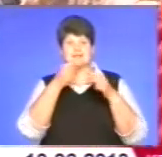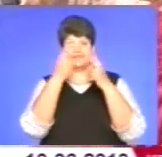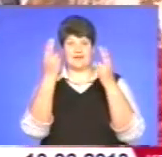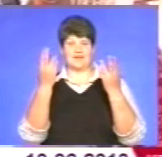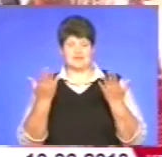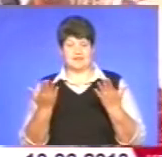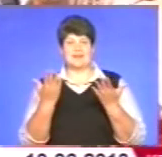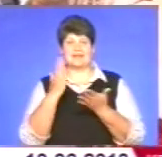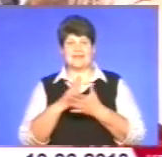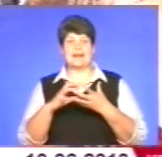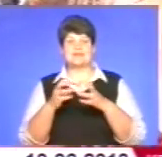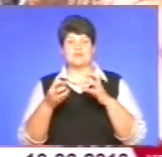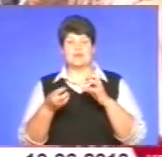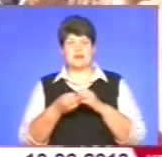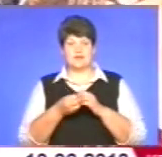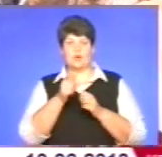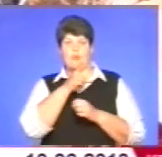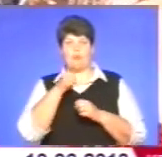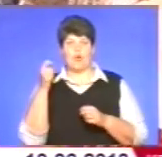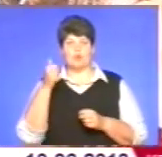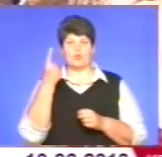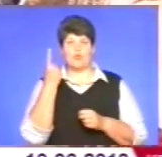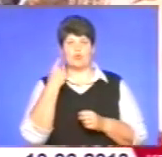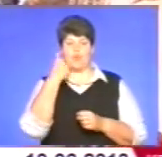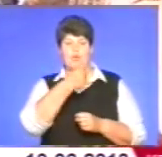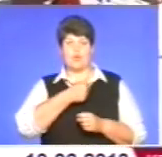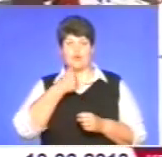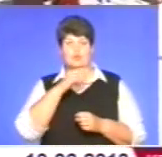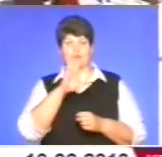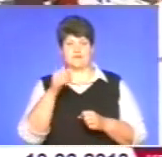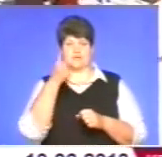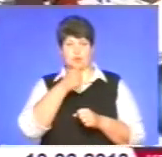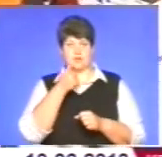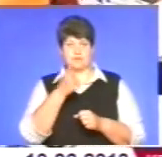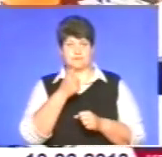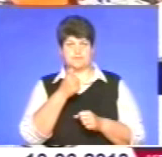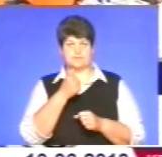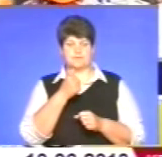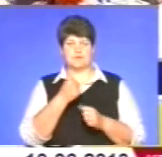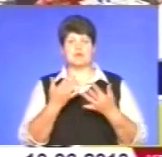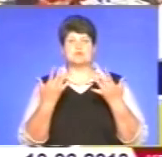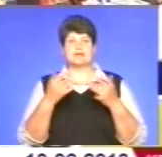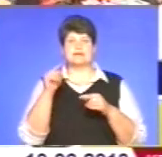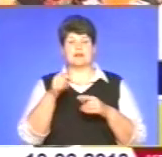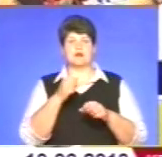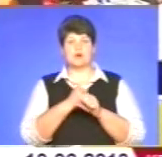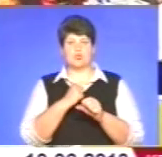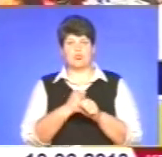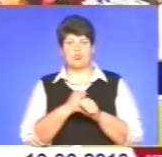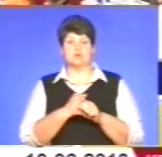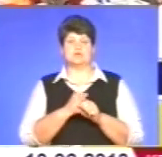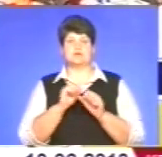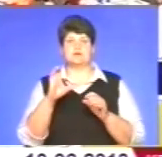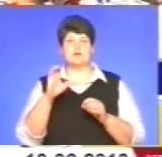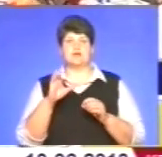є результатом цієї роботи, яка робиться на протязі всього року і всіх років. Оскільки така робота щодо соціально-правового захисту дітей